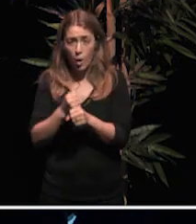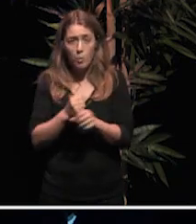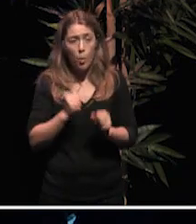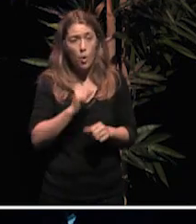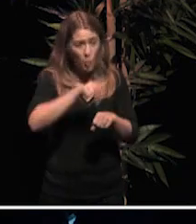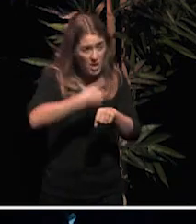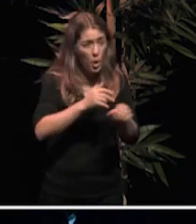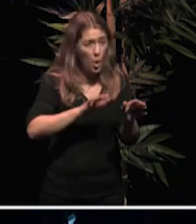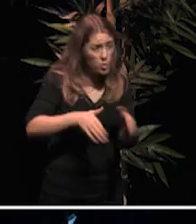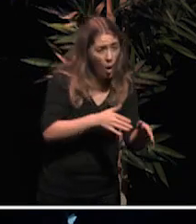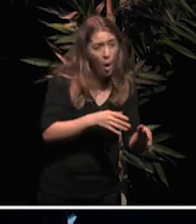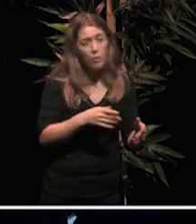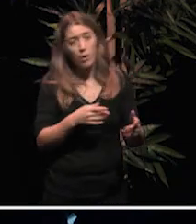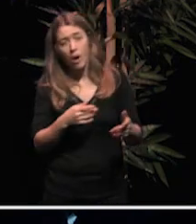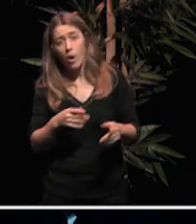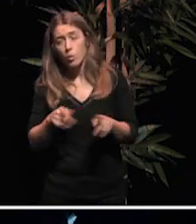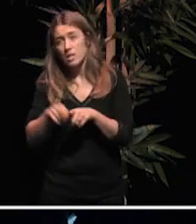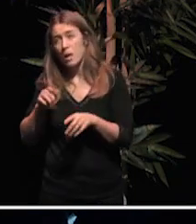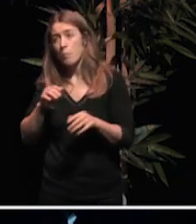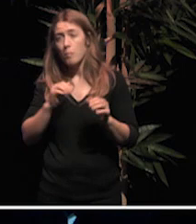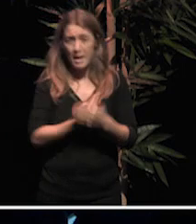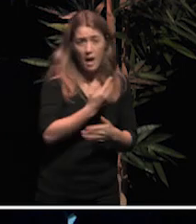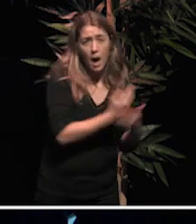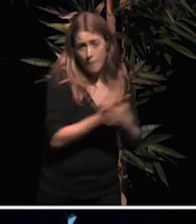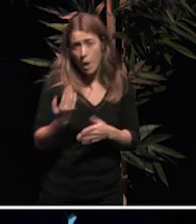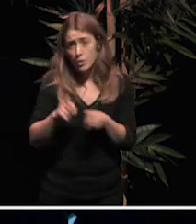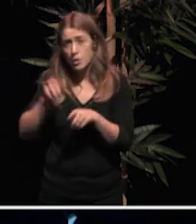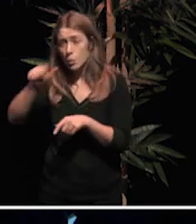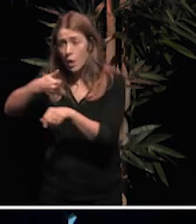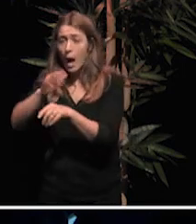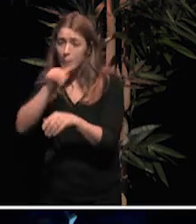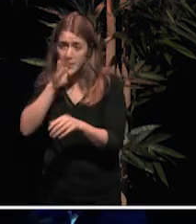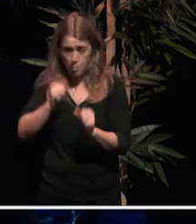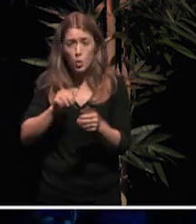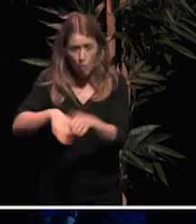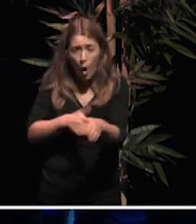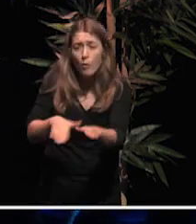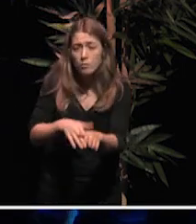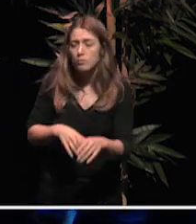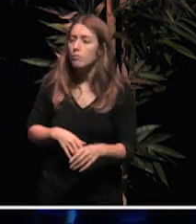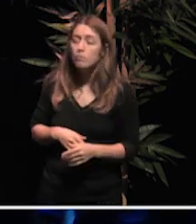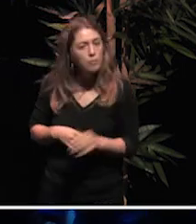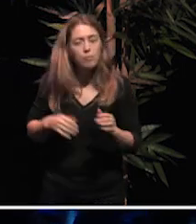et quelquefois encore 1 heure l'après-midi. Ah, quand même. C'est une question d'entraînement. Ça s'applaudit, s'il vous plaît.